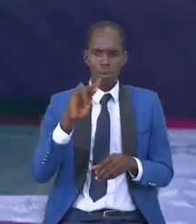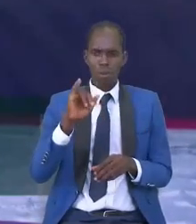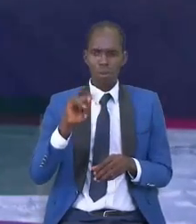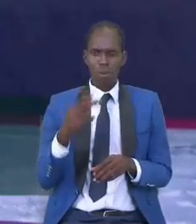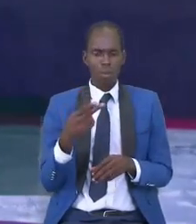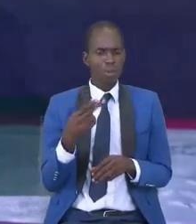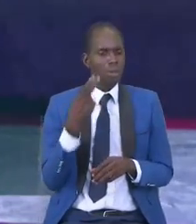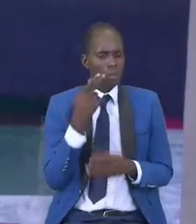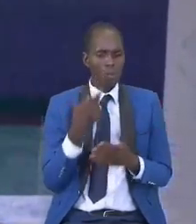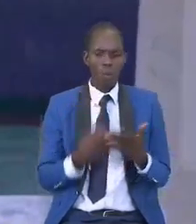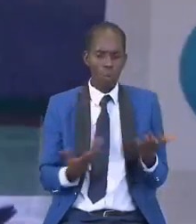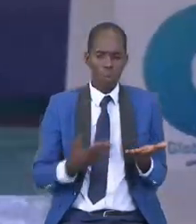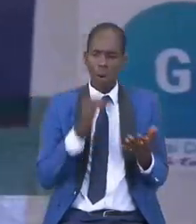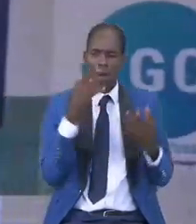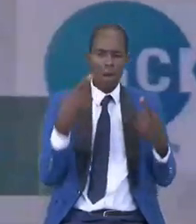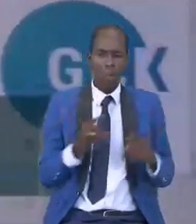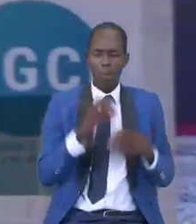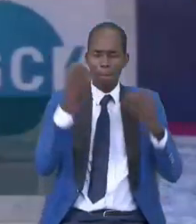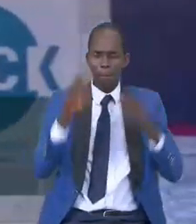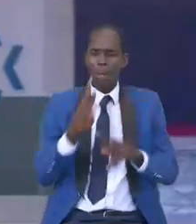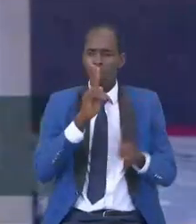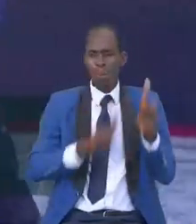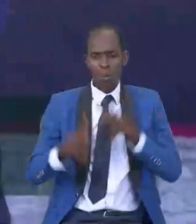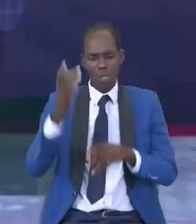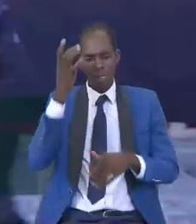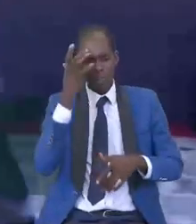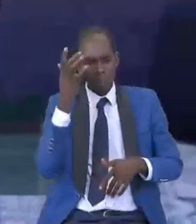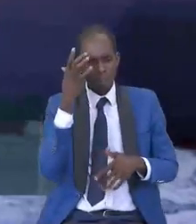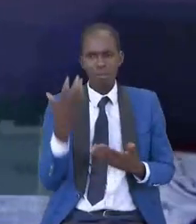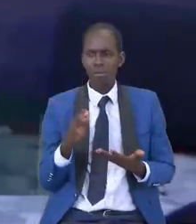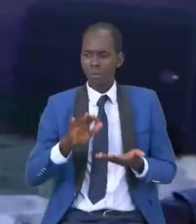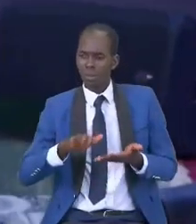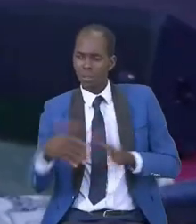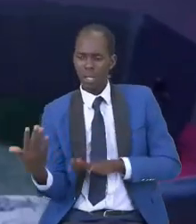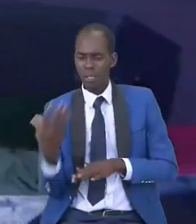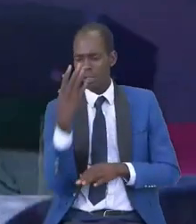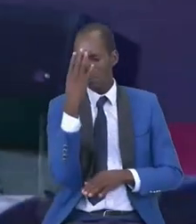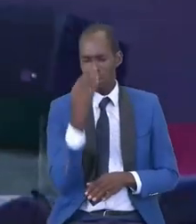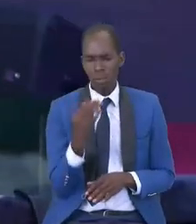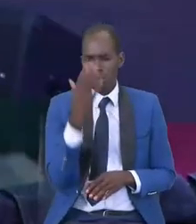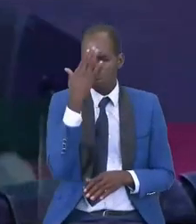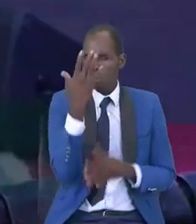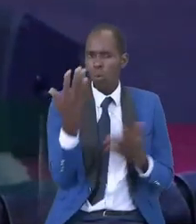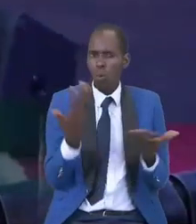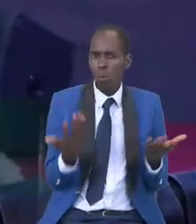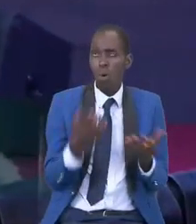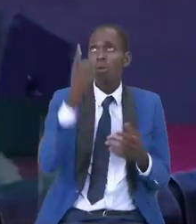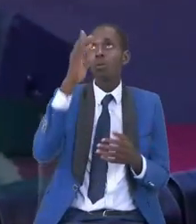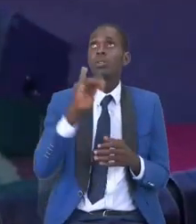Beaucoup sont malades et beaucoup meurent, beaucoup dorment. Il dit ce que Dieu